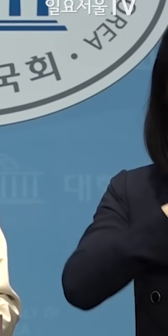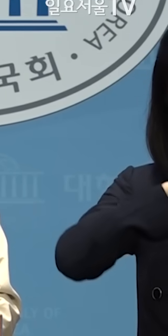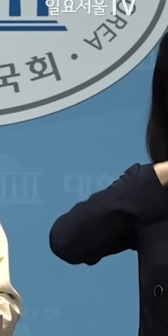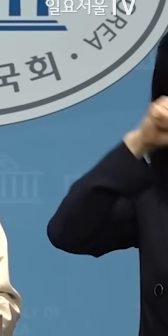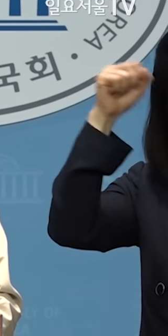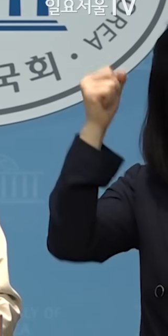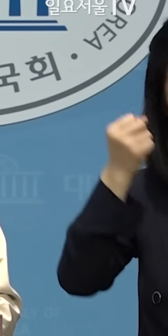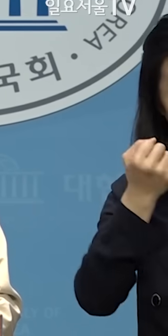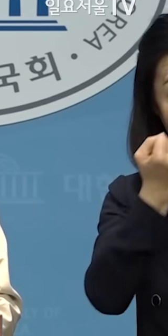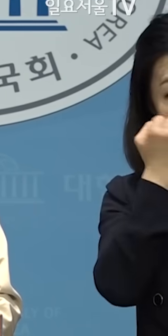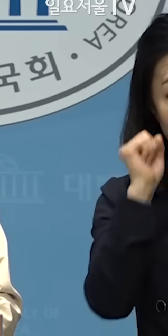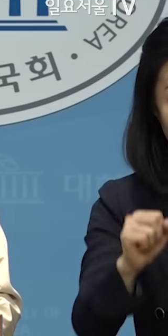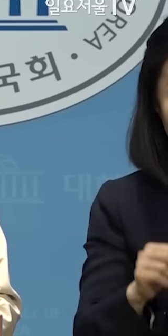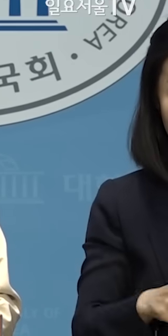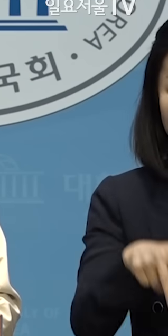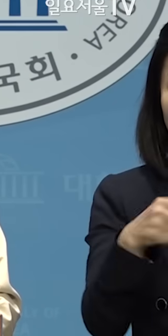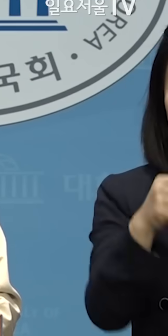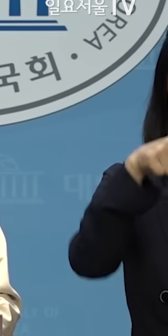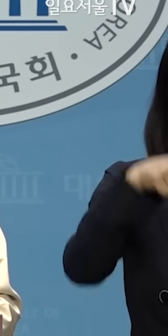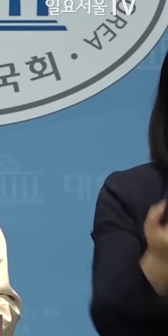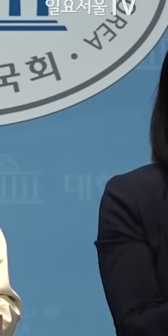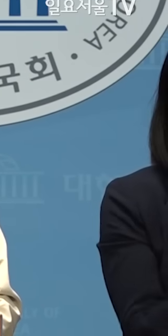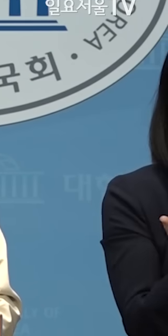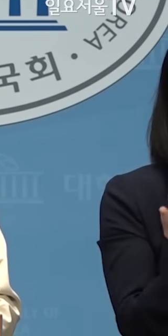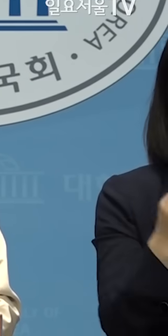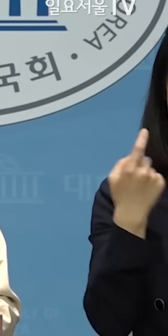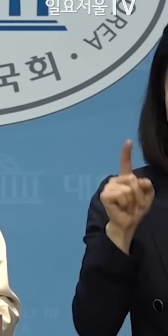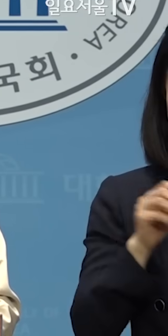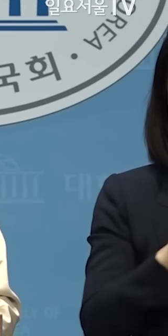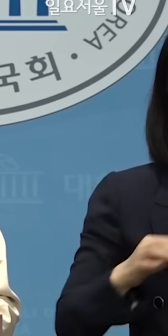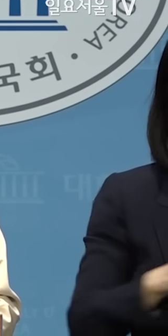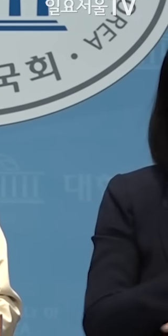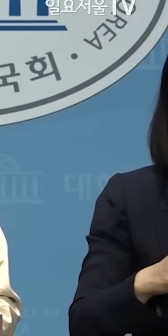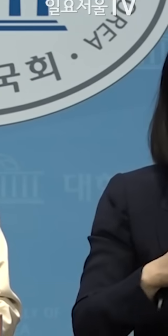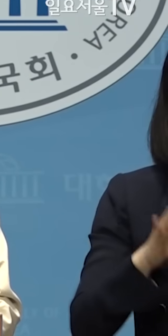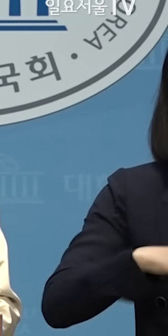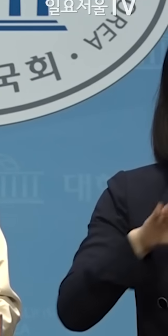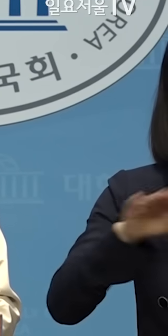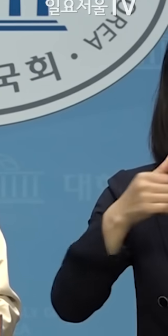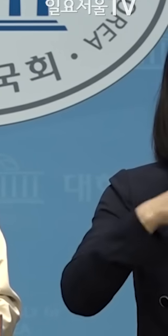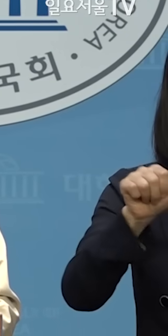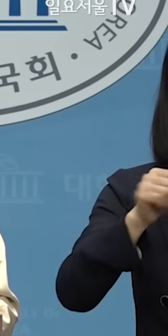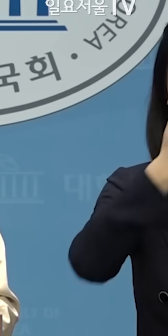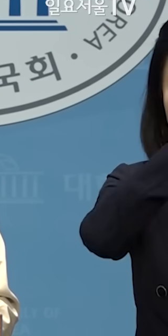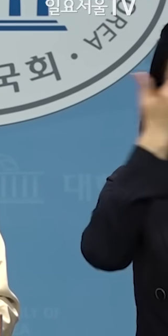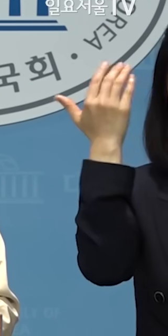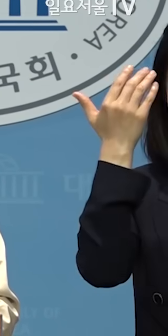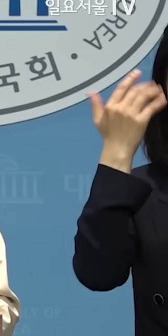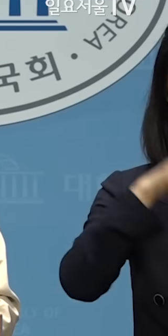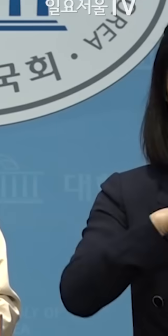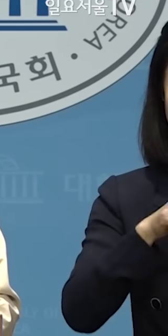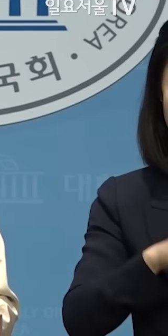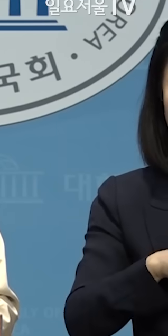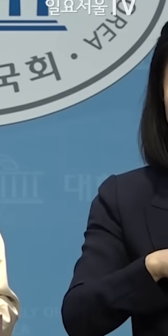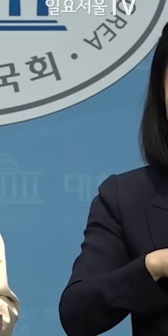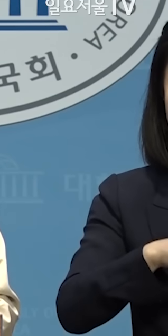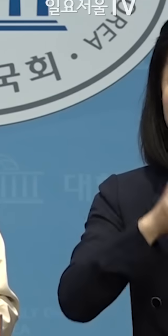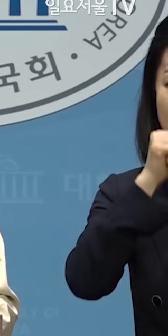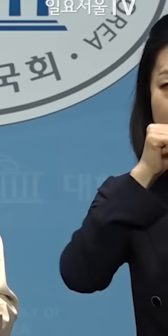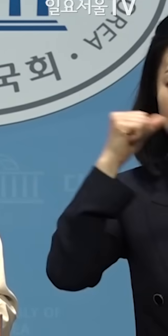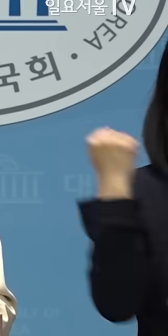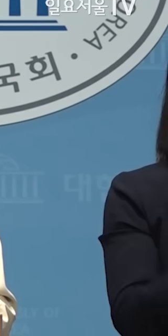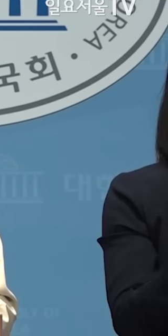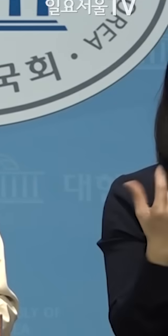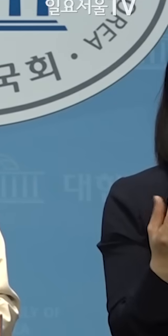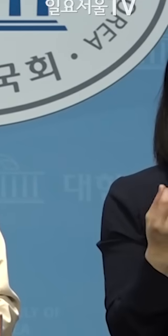상황입니다 조국사태 입시로 공정의 가치를 파괴하고 청년의 가슴에 대못을 박은 자가 20 유제